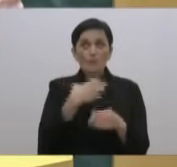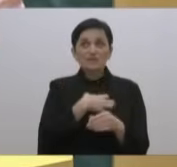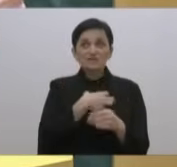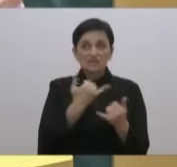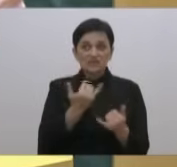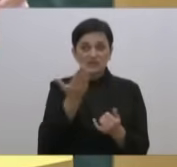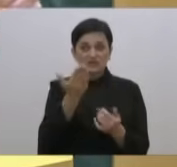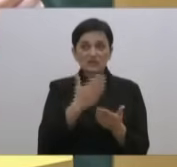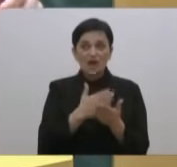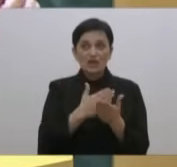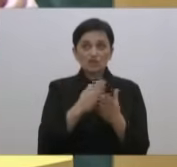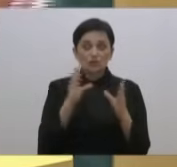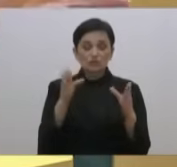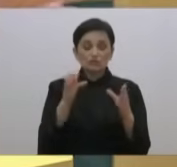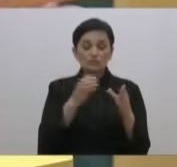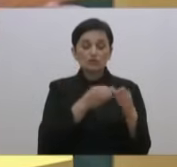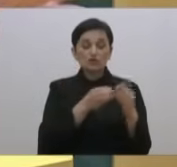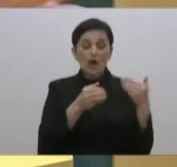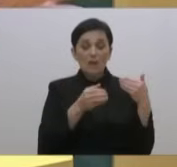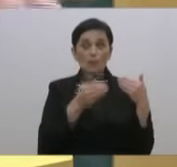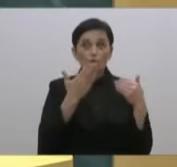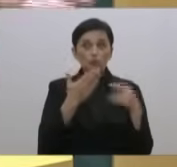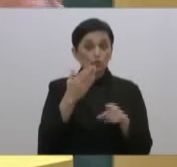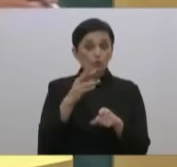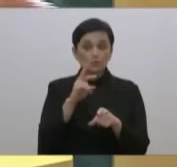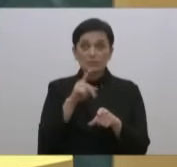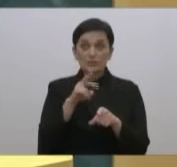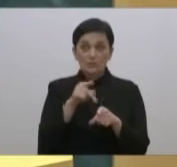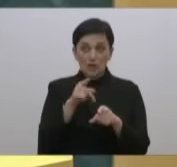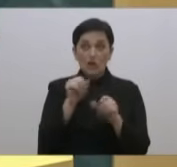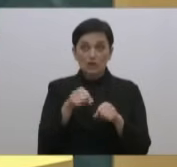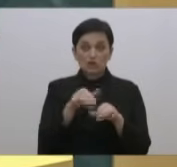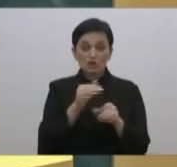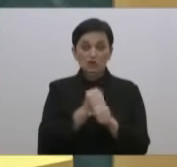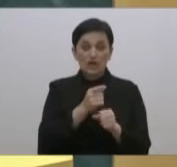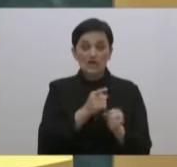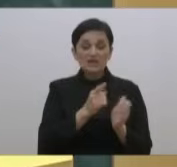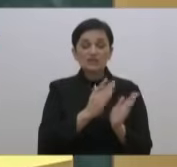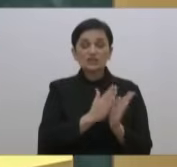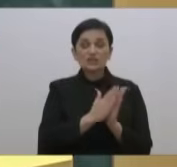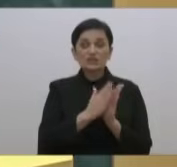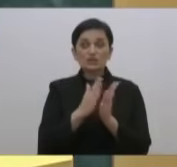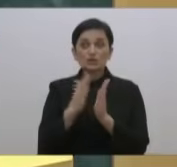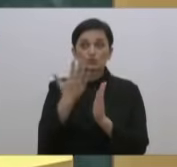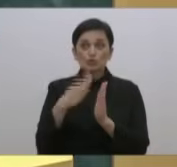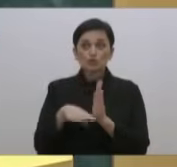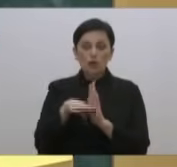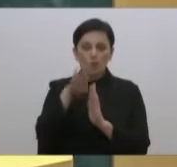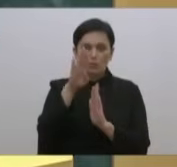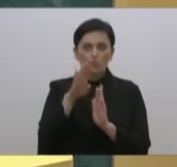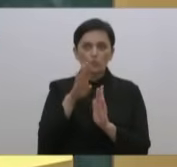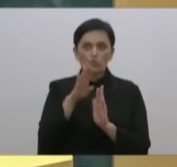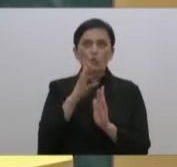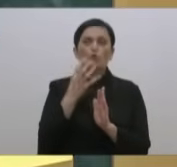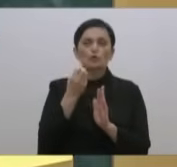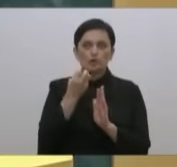ძირითადად აქ არის იმ შემადგენლობიდან. Ეს რომ არ მოხერხე, ეს მოხერხდა და ამ დინამიკას კიდევ თუ გავაუნჯობესებთ, ესე